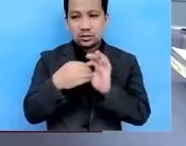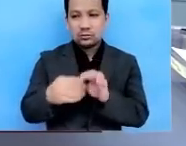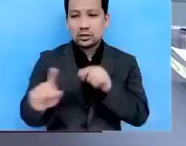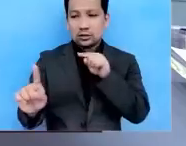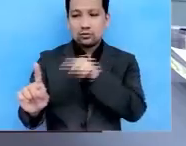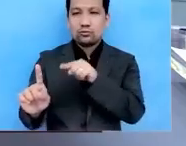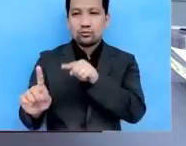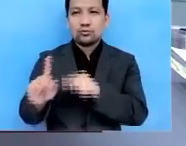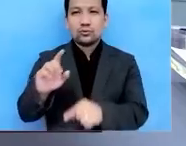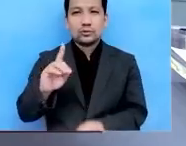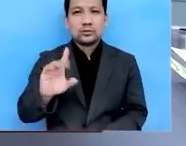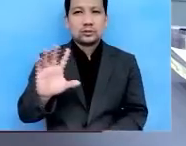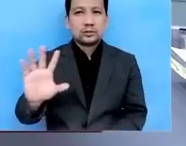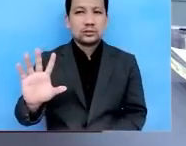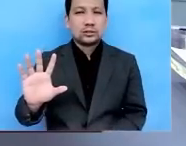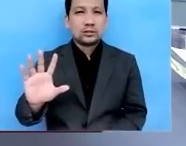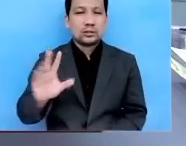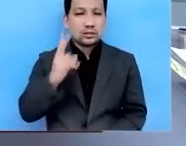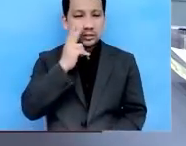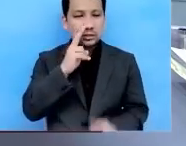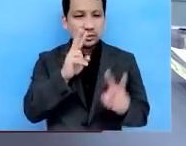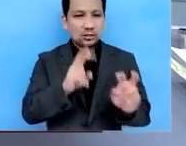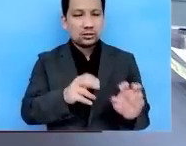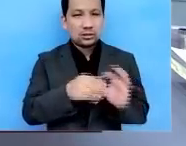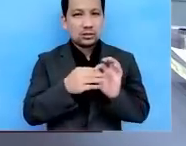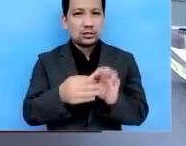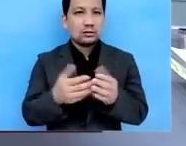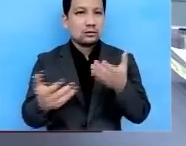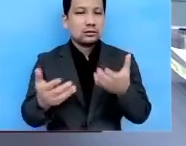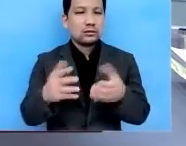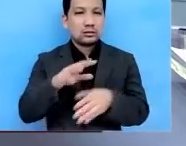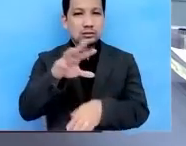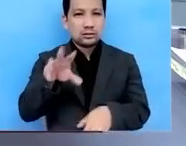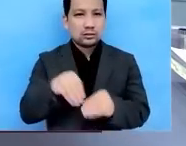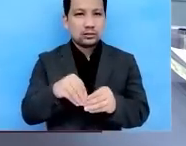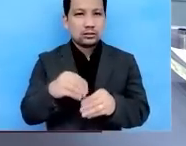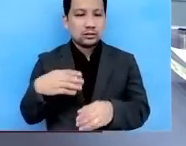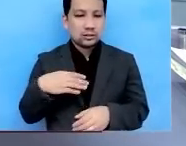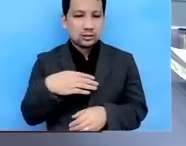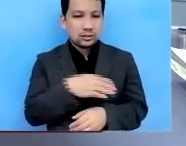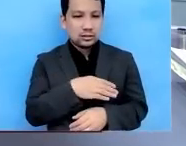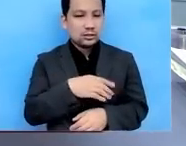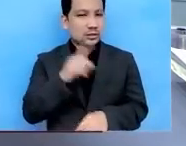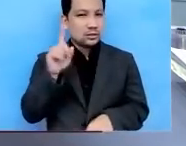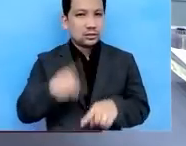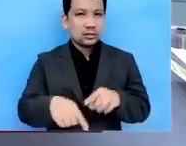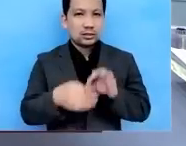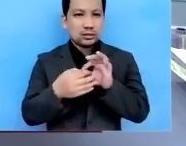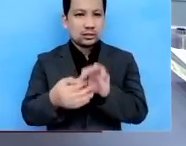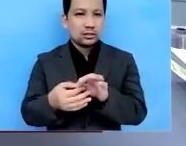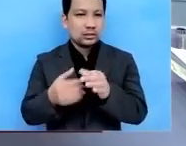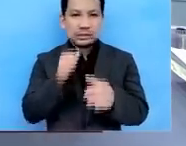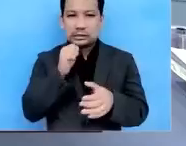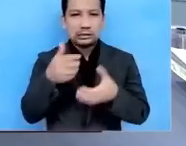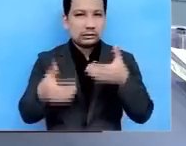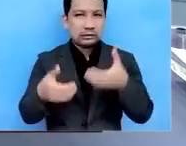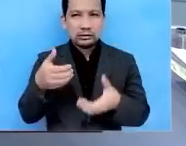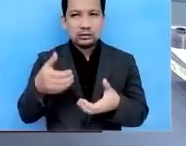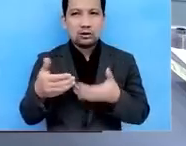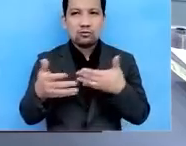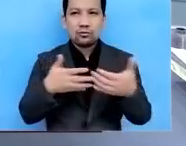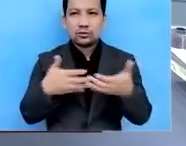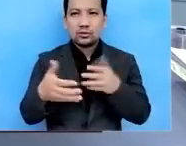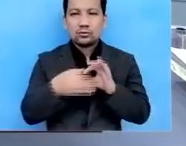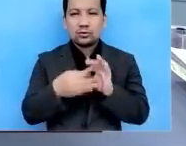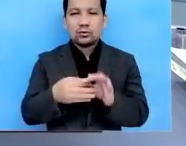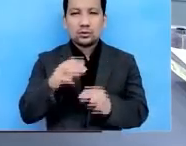Yun lamang, ang testimony ni Espinosa ay ginawa niya sa Kongreso at hindi naman po sa Korte. Anong paraan, itong